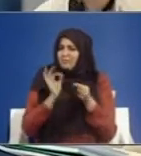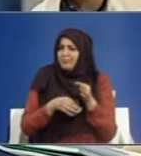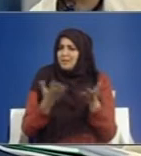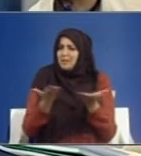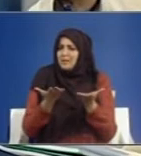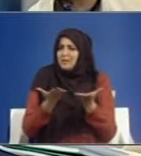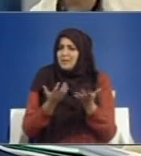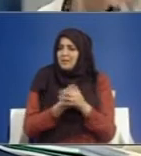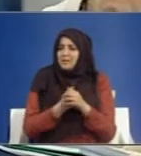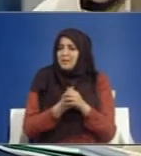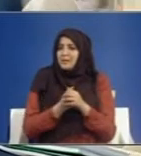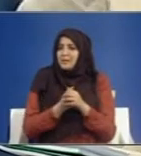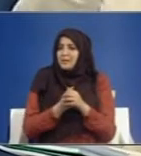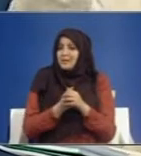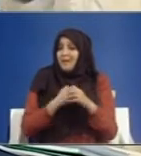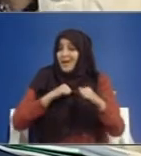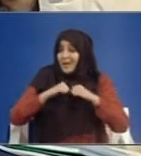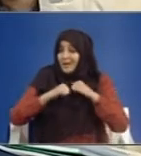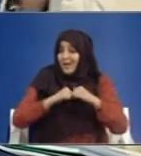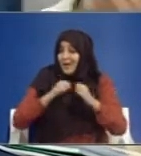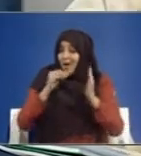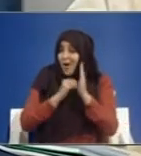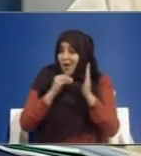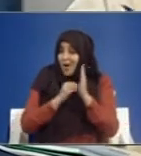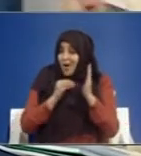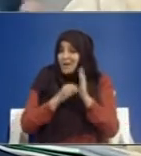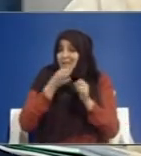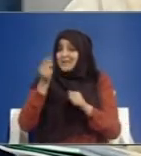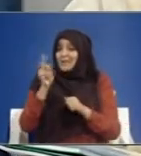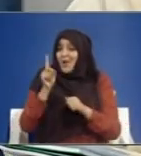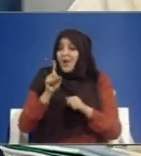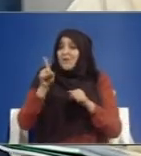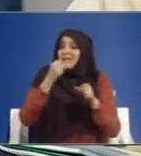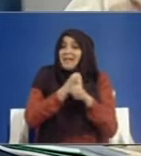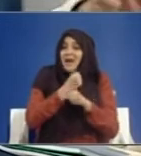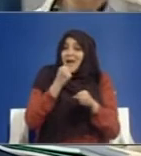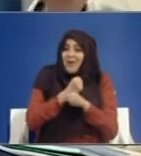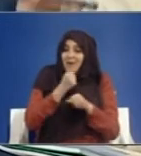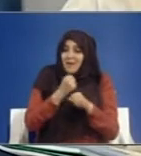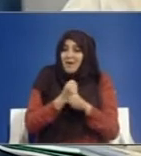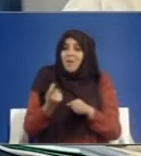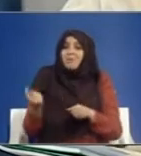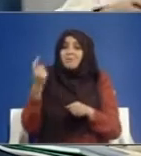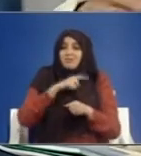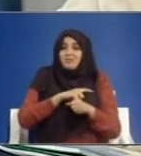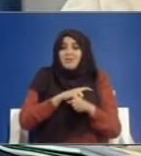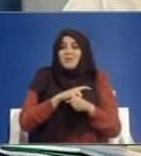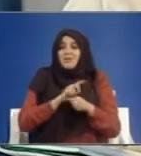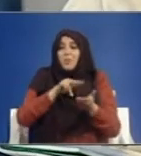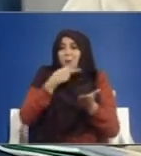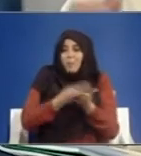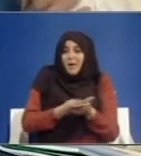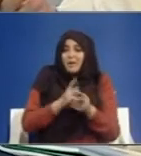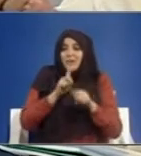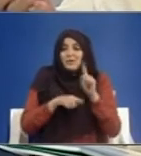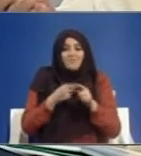المعضلة؟ هذه نزور مرة أخرى ونقول كان في مكان عمله واعتدي عليه في مكتبه وكذا إلى آخره،